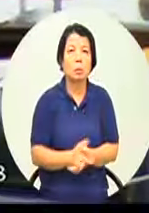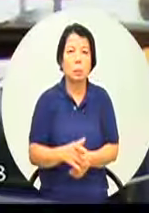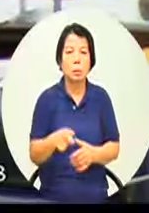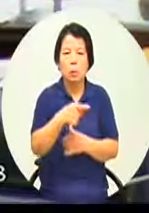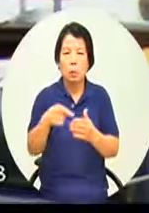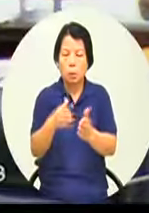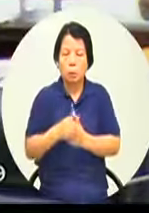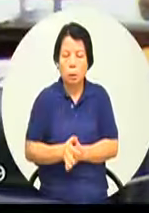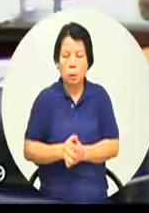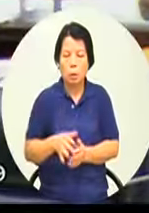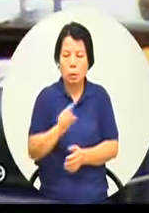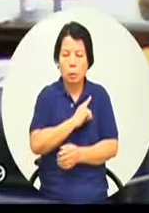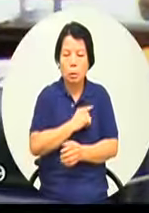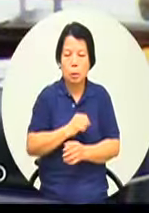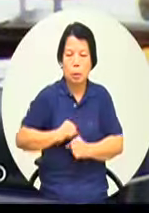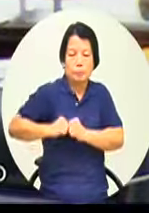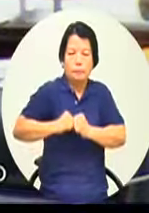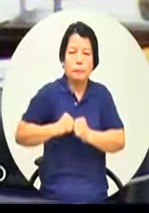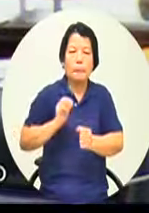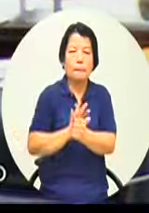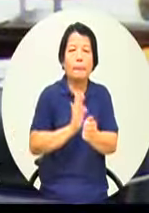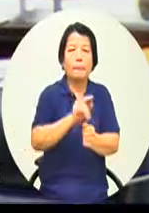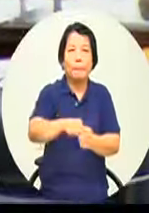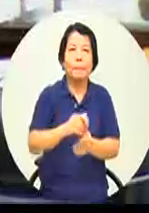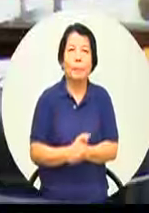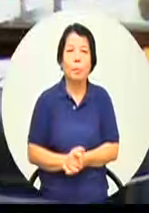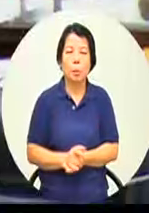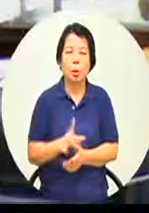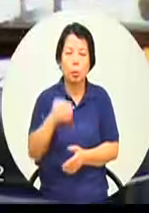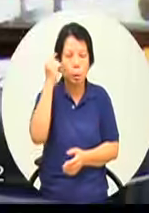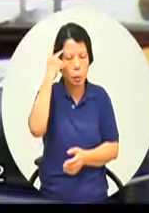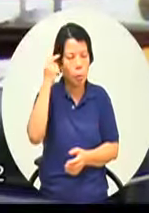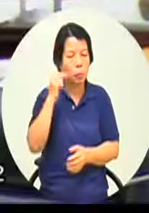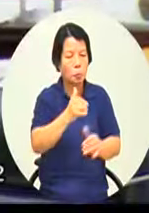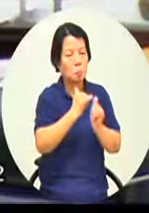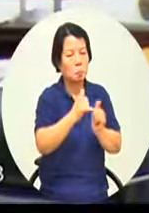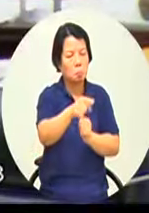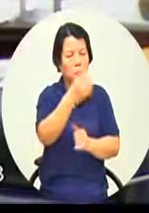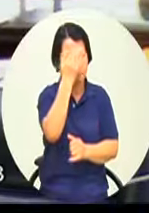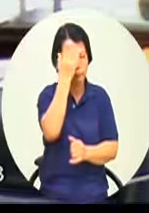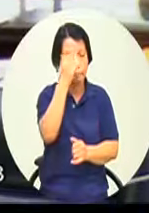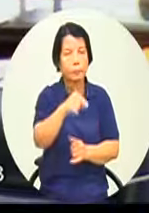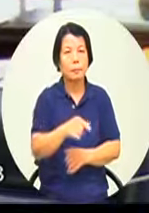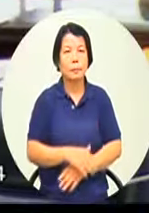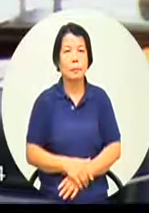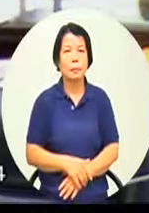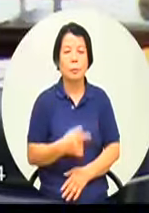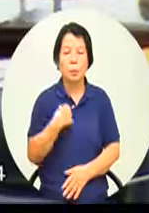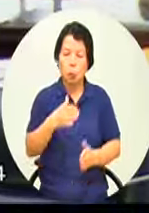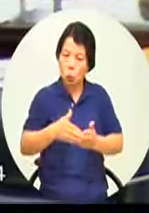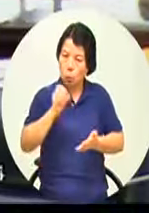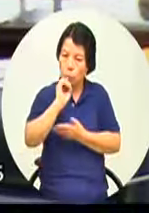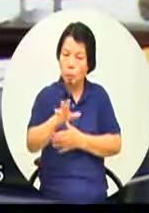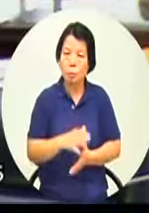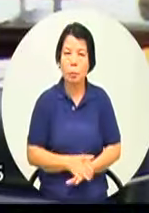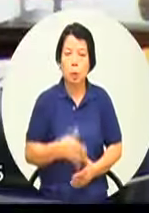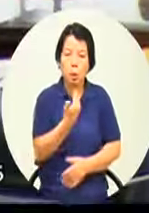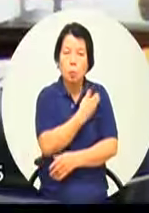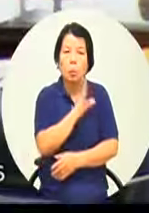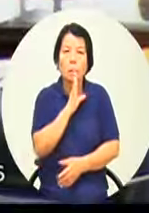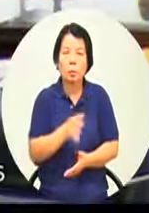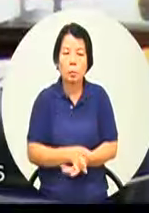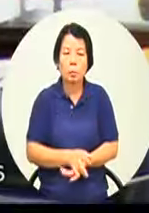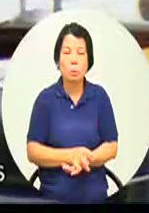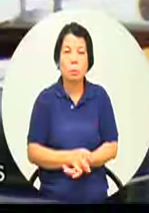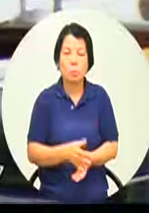倒烧经经遐经营的啊。问题是，你敢有想过人的困扰？我要强调的是，你不管要签啥